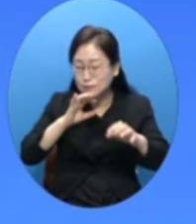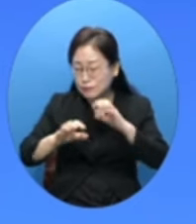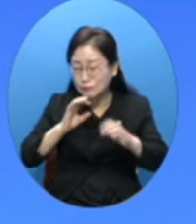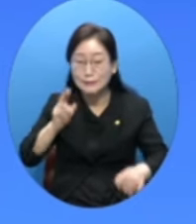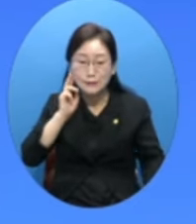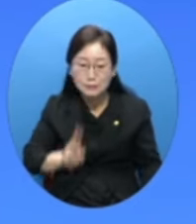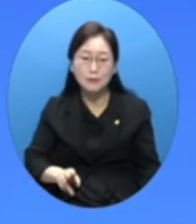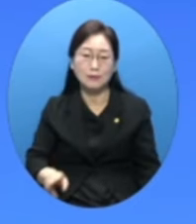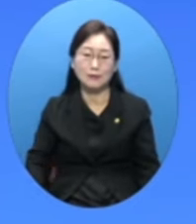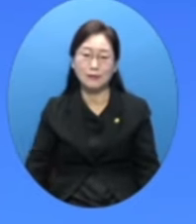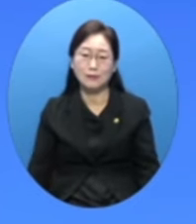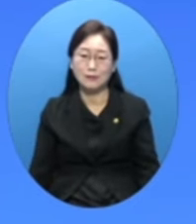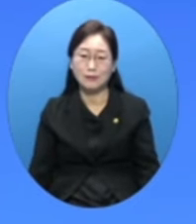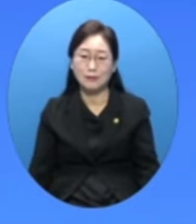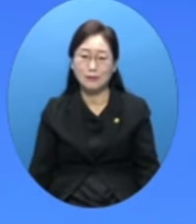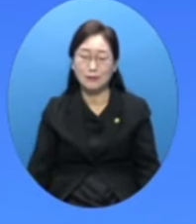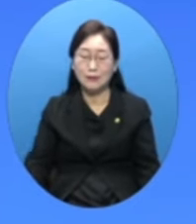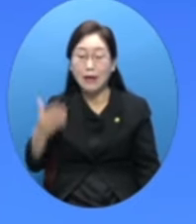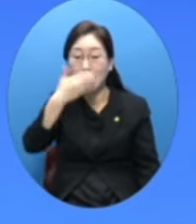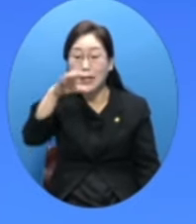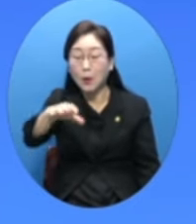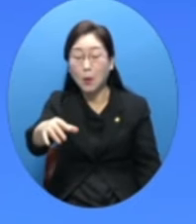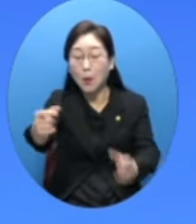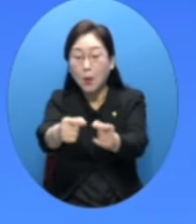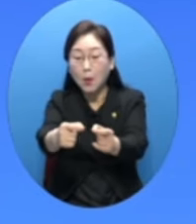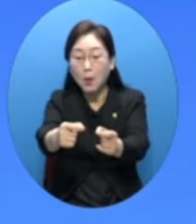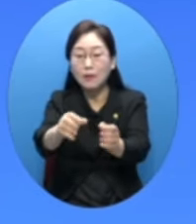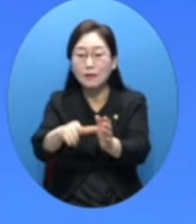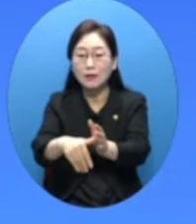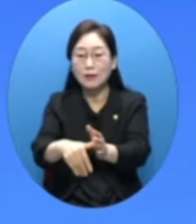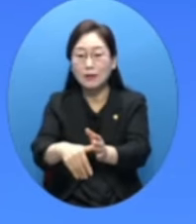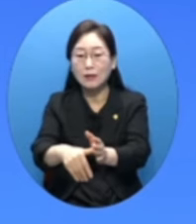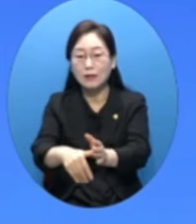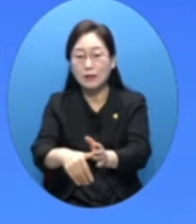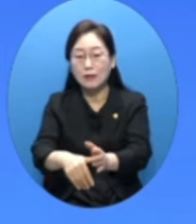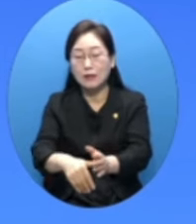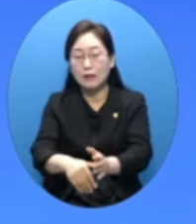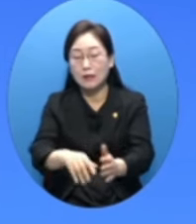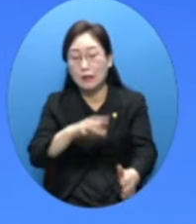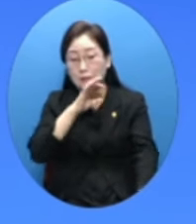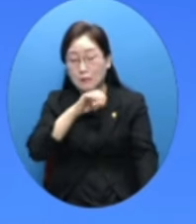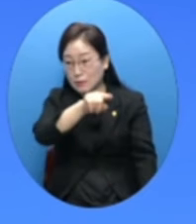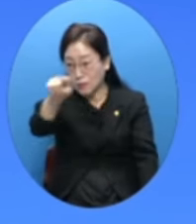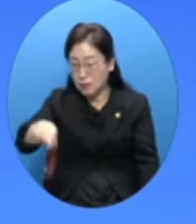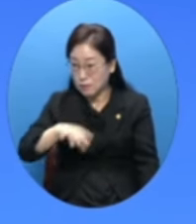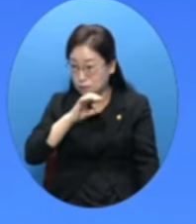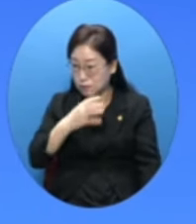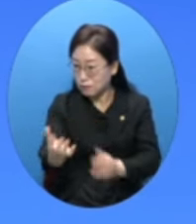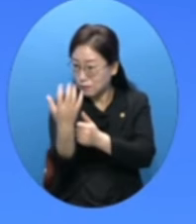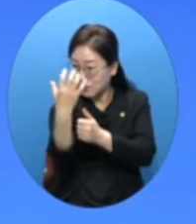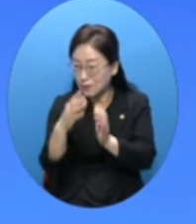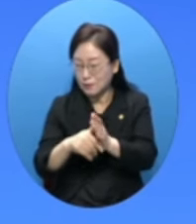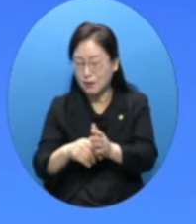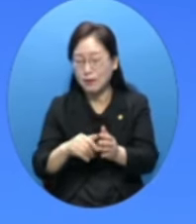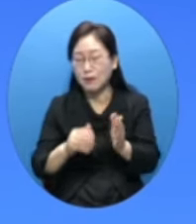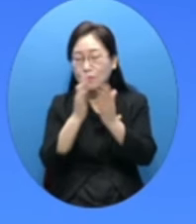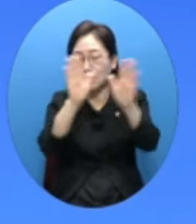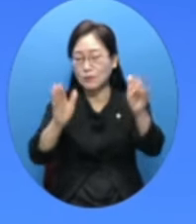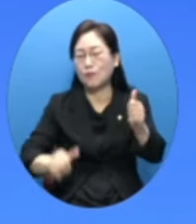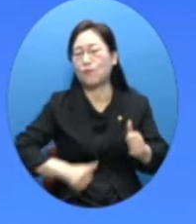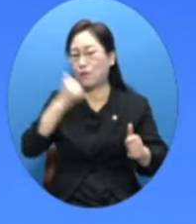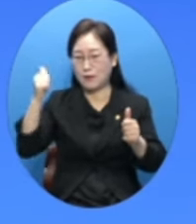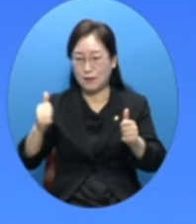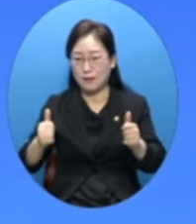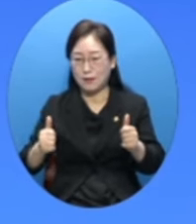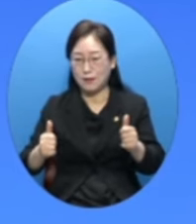했든지 가나안 입구에 와서는 그들의 불평에 참지 못하고 화를 내서 물이